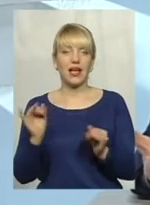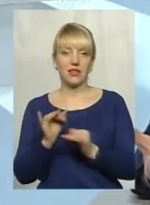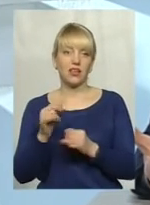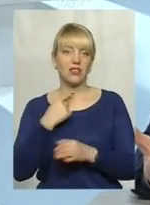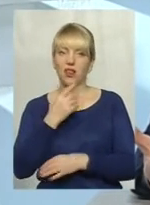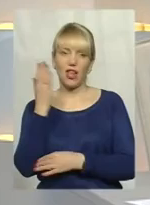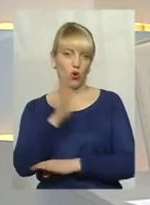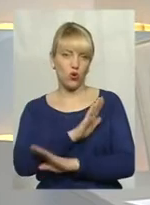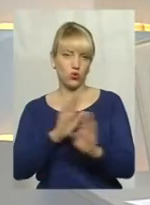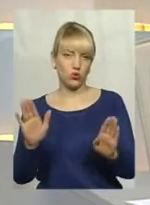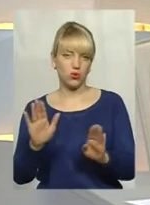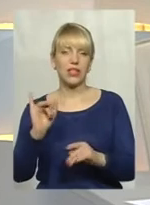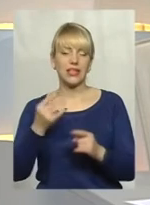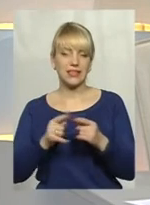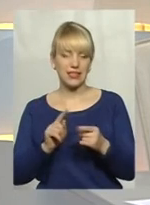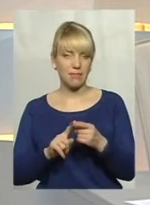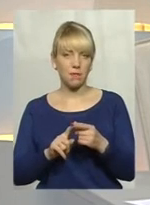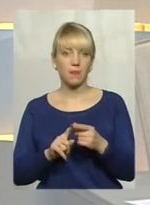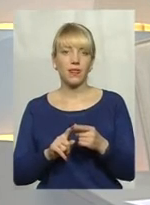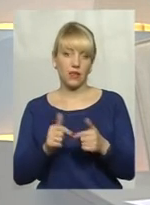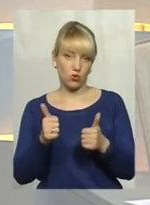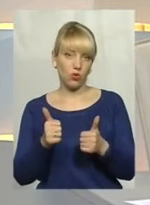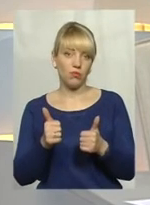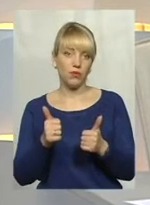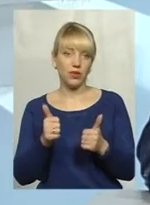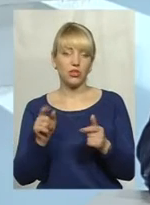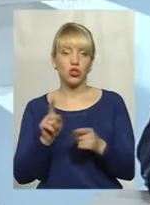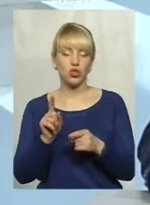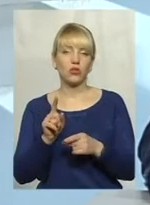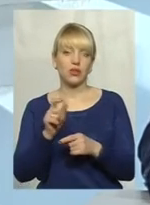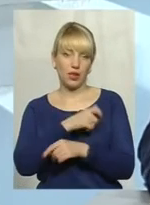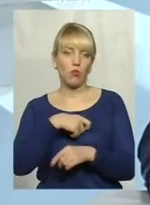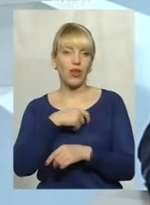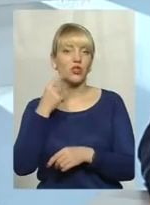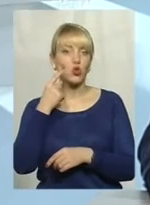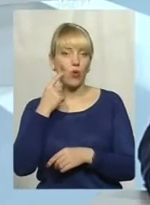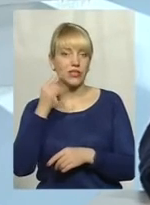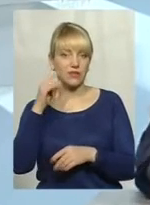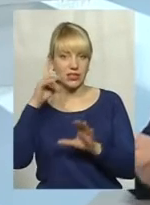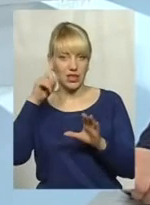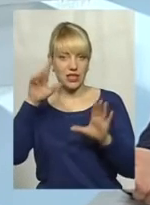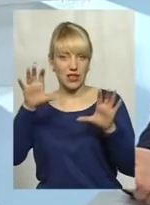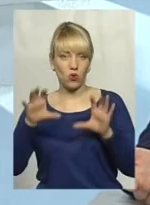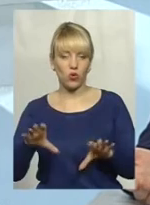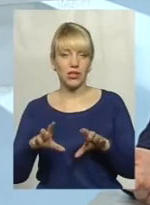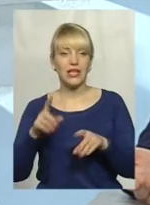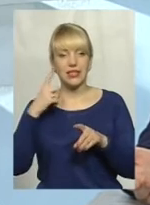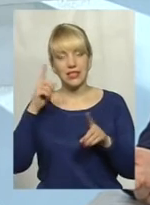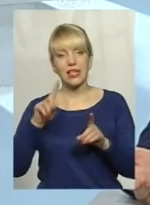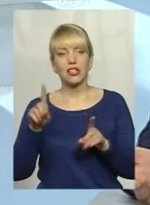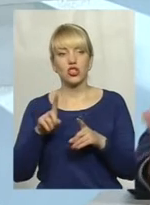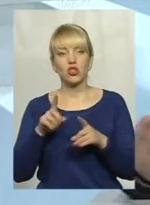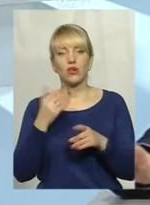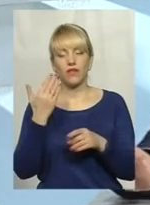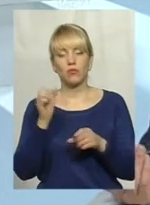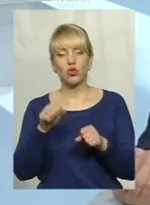це абсолютно вірно він поступає, але ну це добре, якщо депутат совісливий і він знає закон і знає, що ну він діє, він